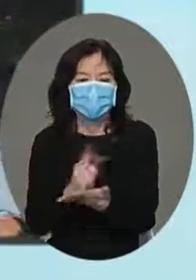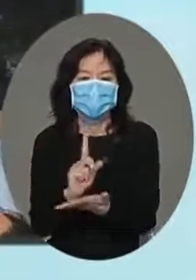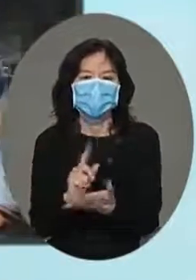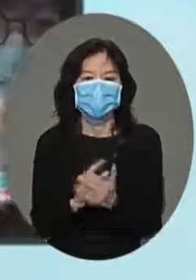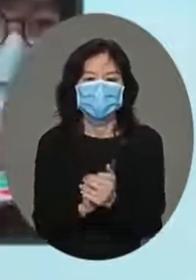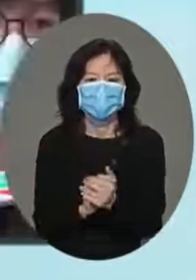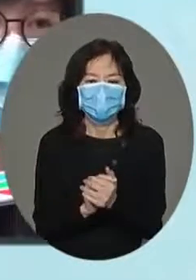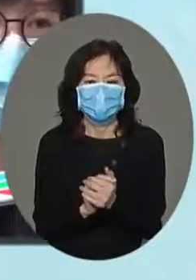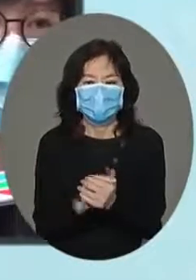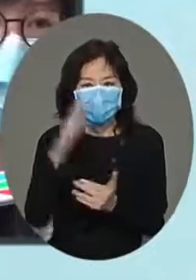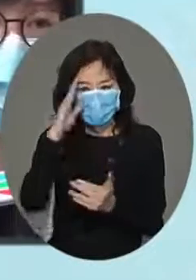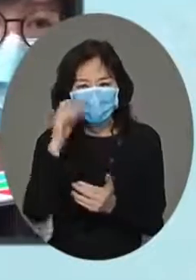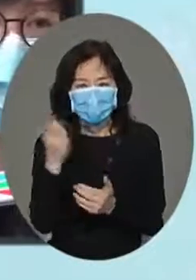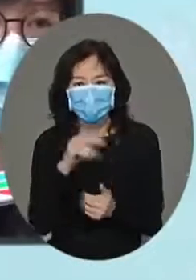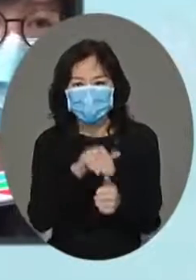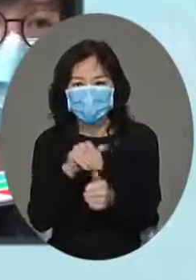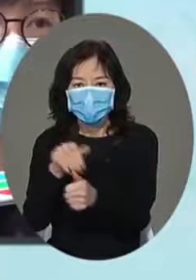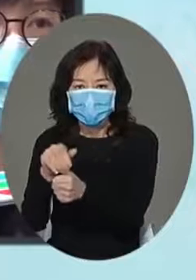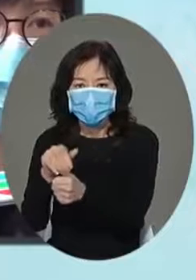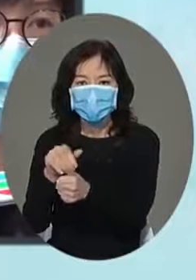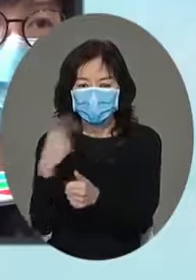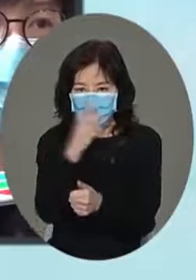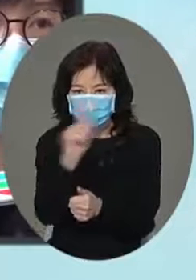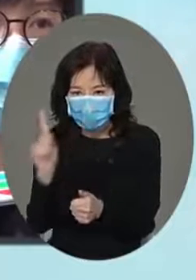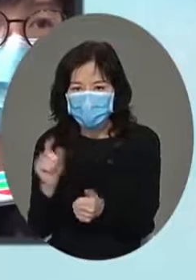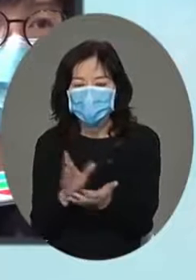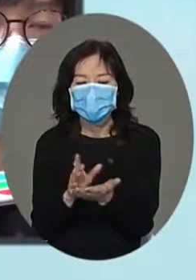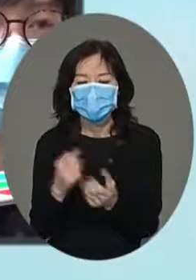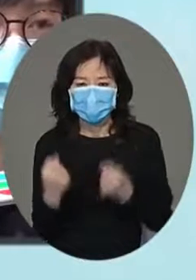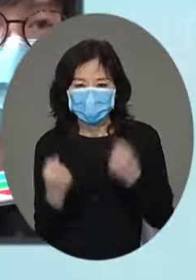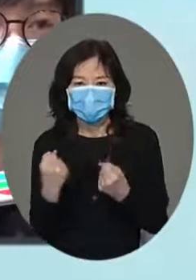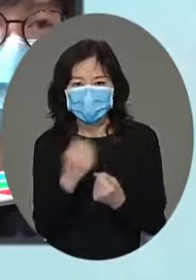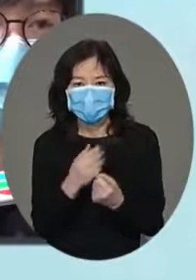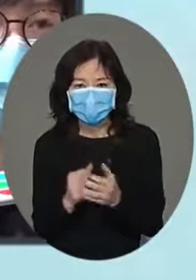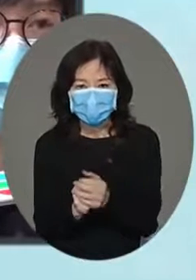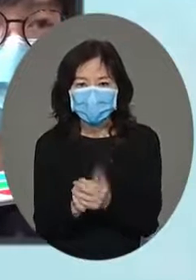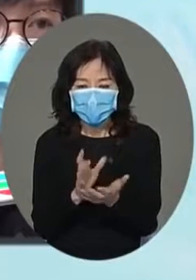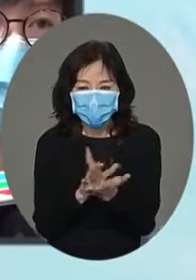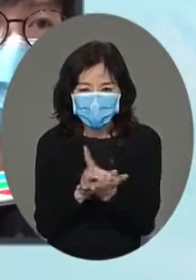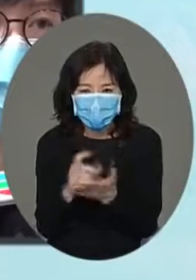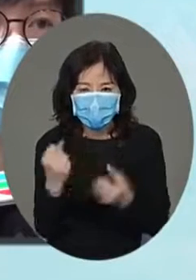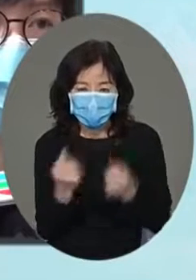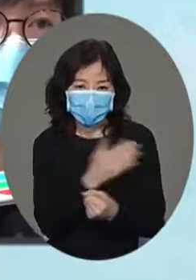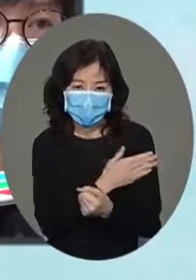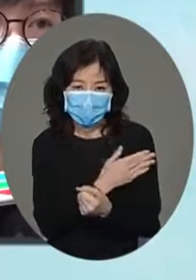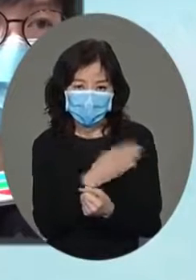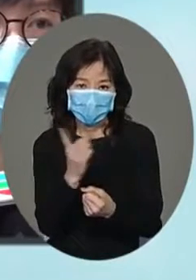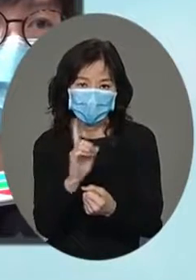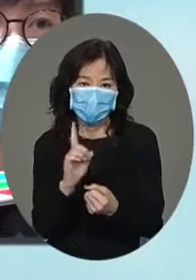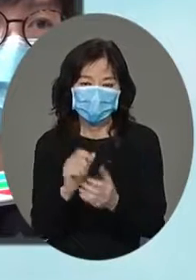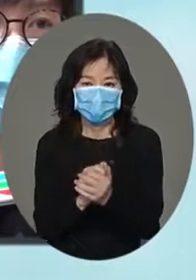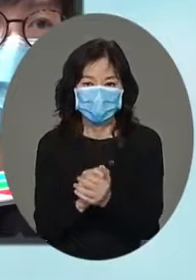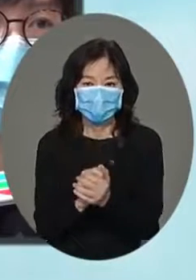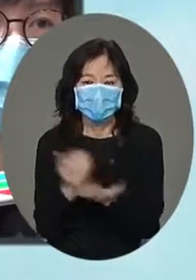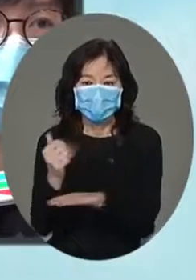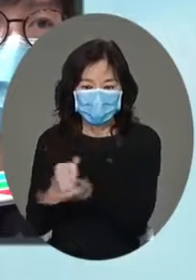性。 警方再次呼吁各位驾驶的人士，尤其是职业司机，对